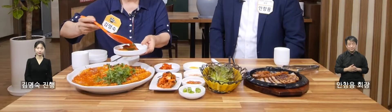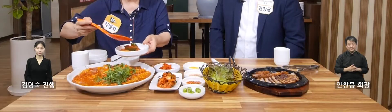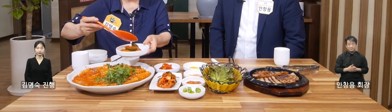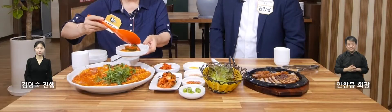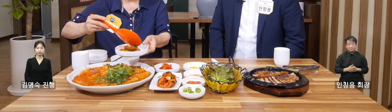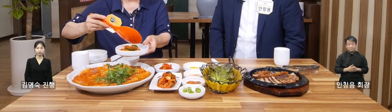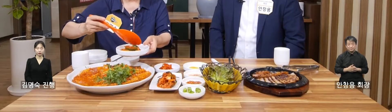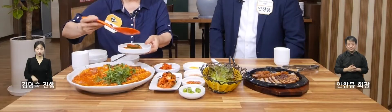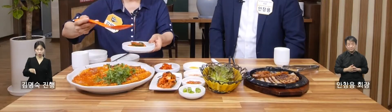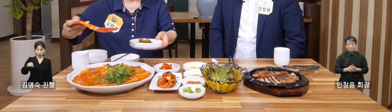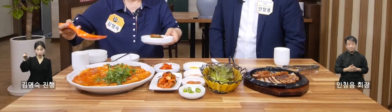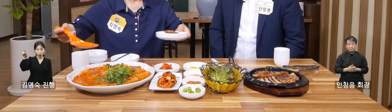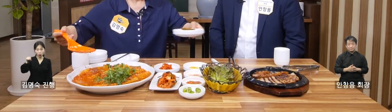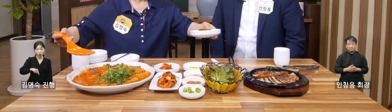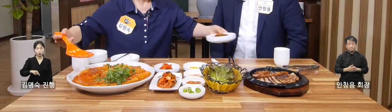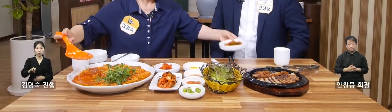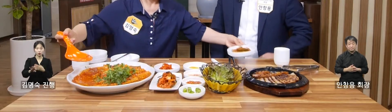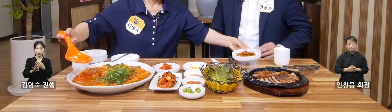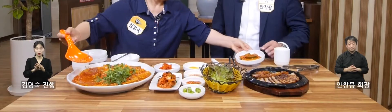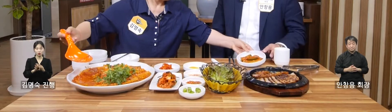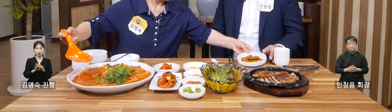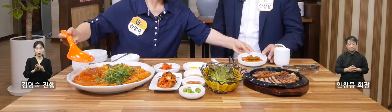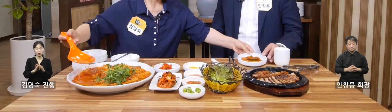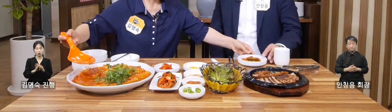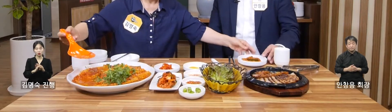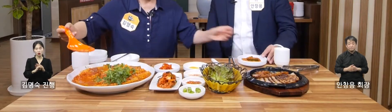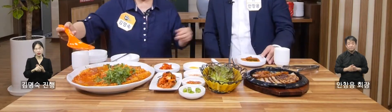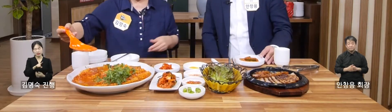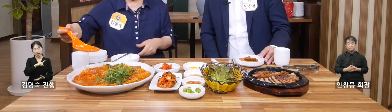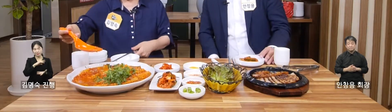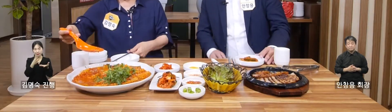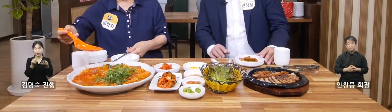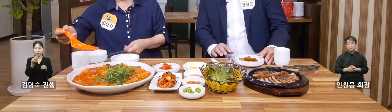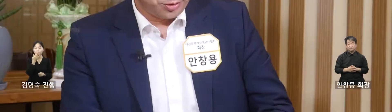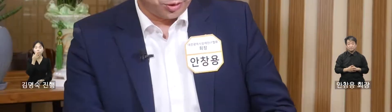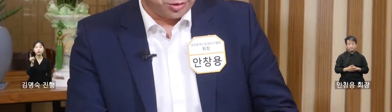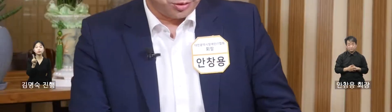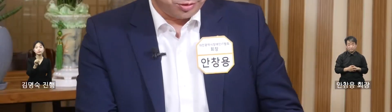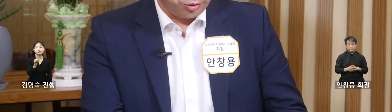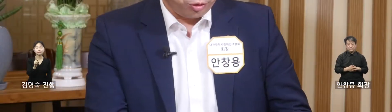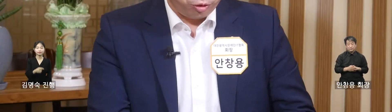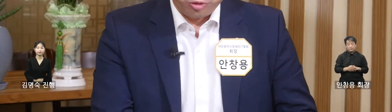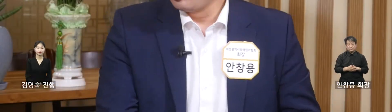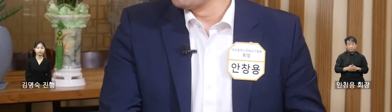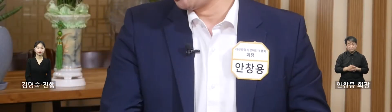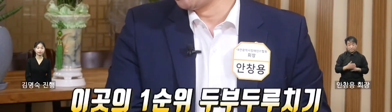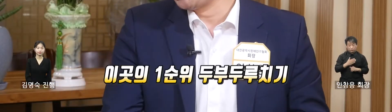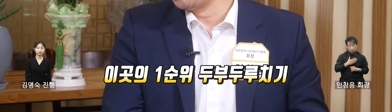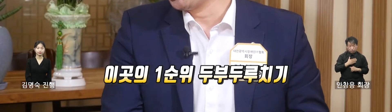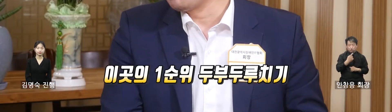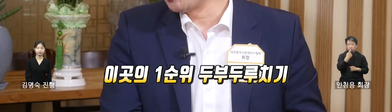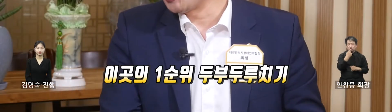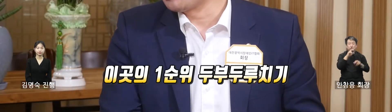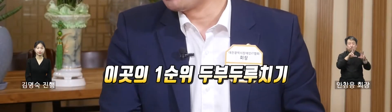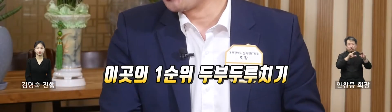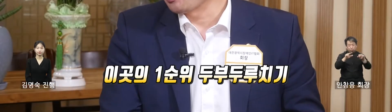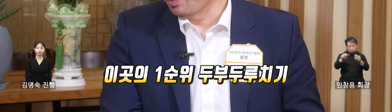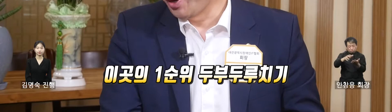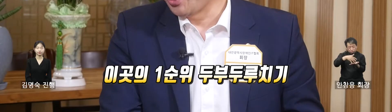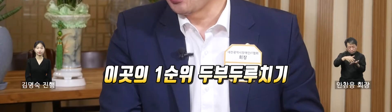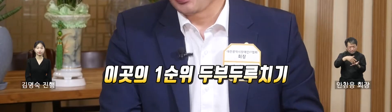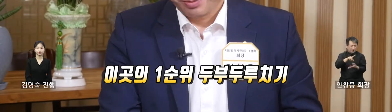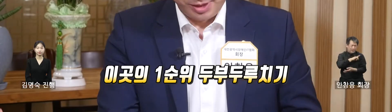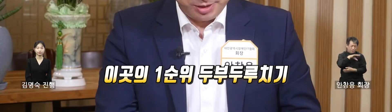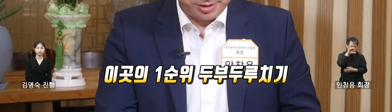주로 오시면 이곳에서 뭐 많이 드셔보셨어요? 저는 두부두루치기를 제일 좋아합니다.